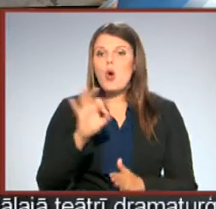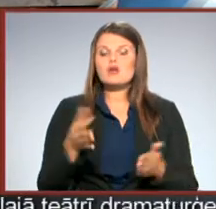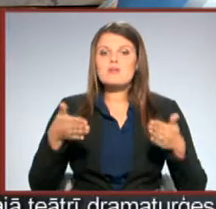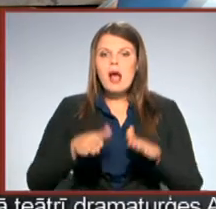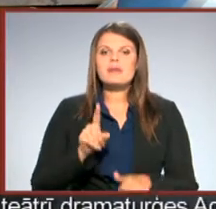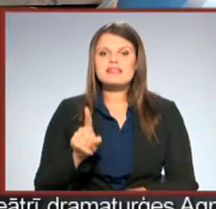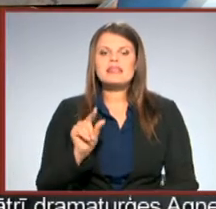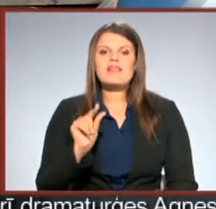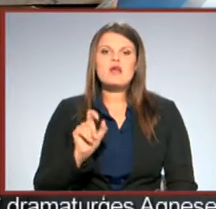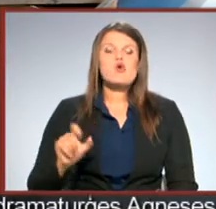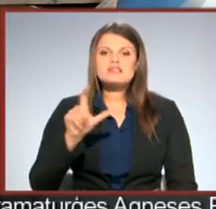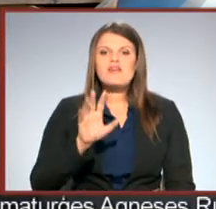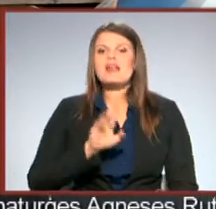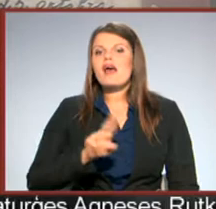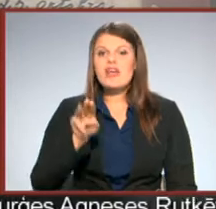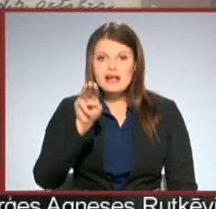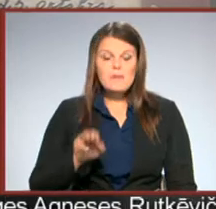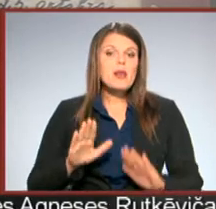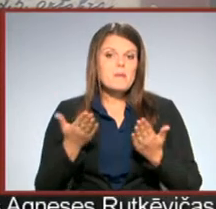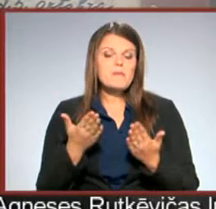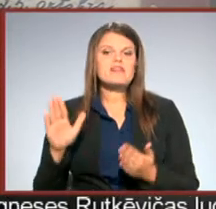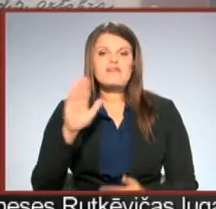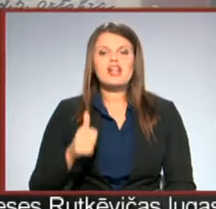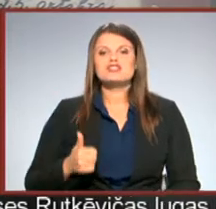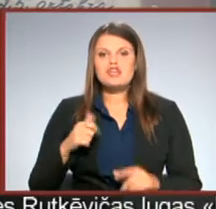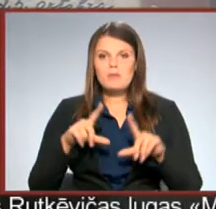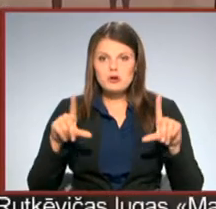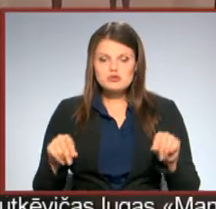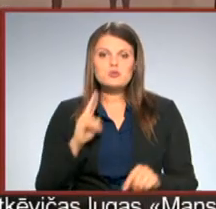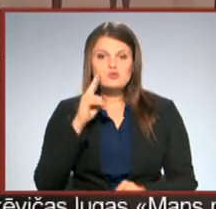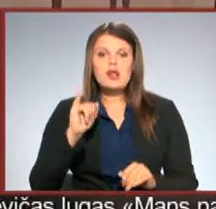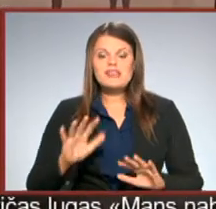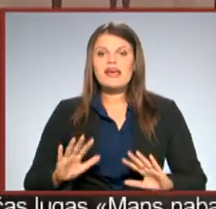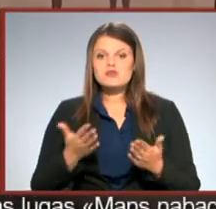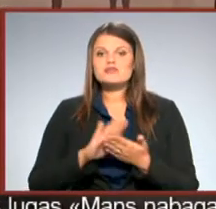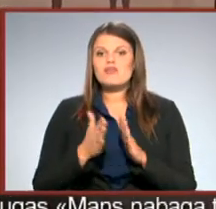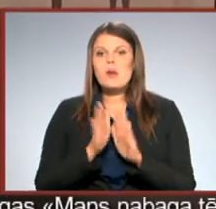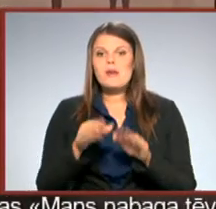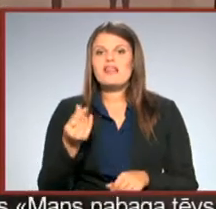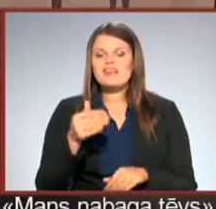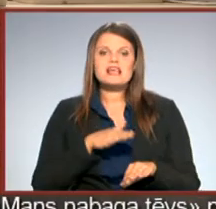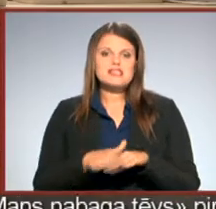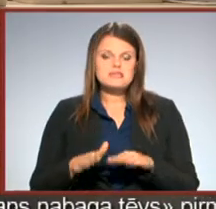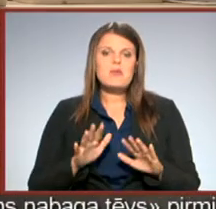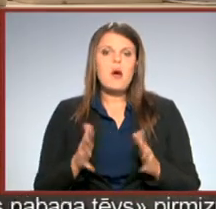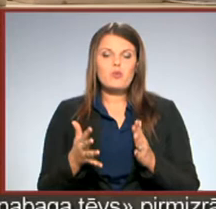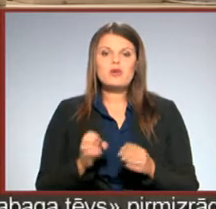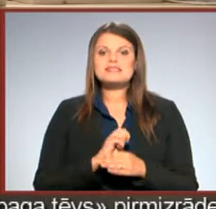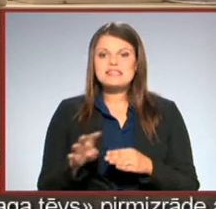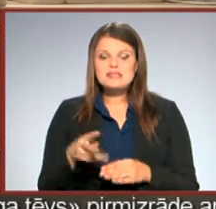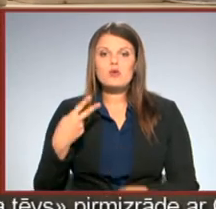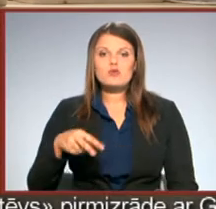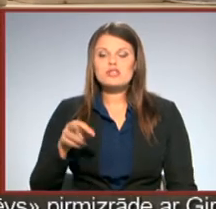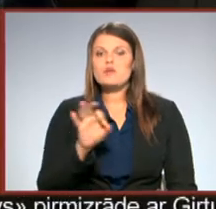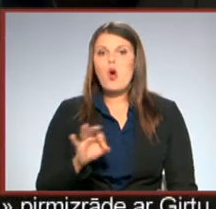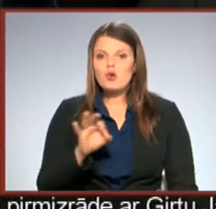tikai nedaudz vairāk kā mēnesis. Tomēr valsts nekustamajos īpašumos soli, ja izdosies vienoties par finansiālu īstenojumu apkuras sistēmu,